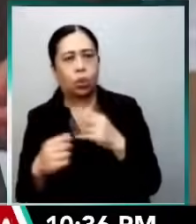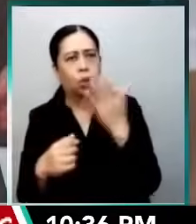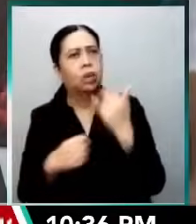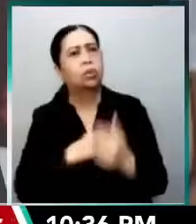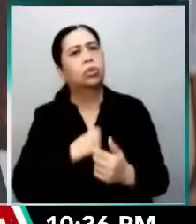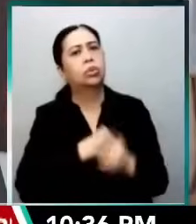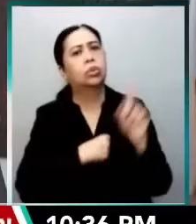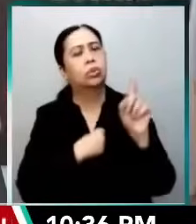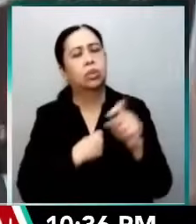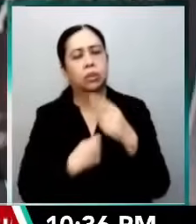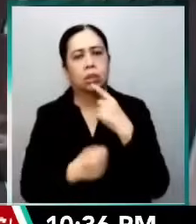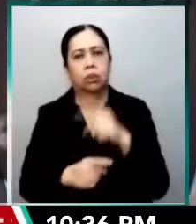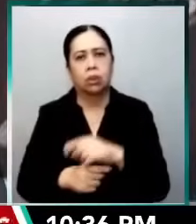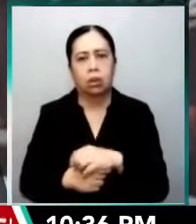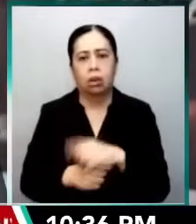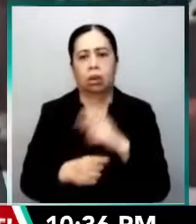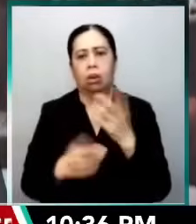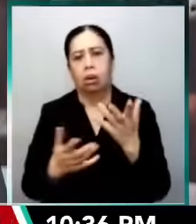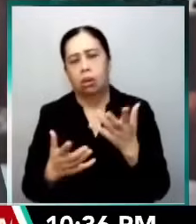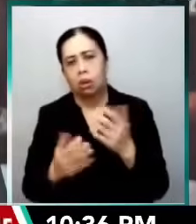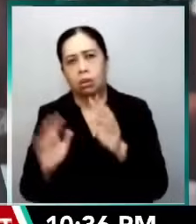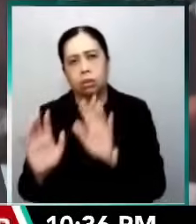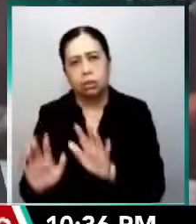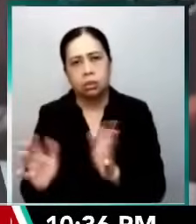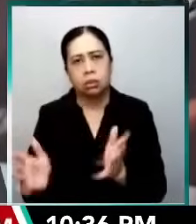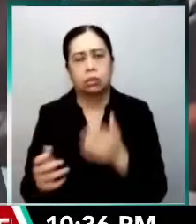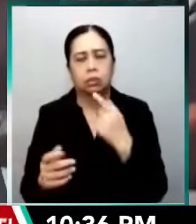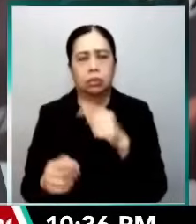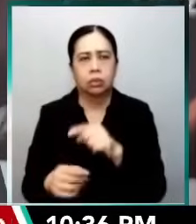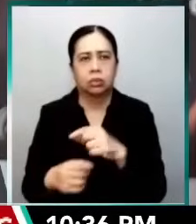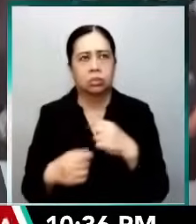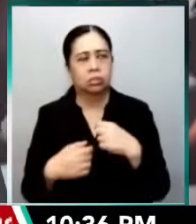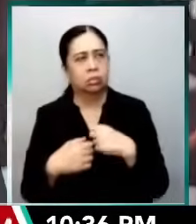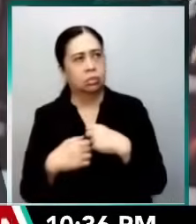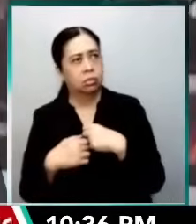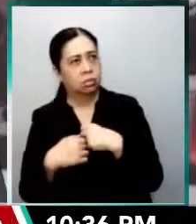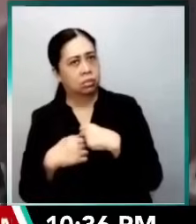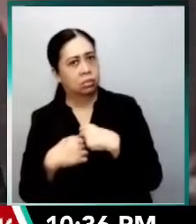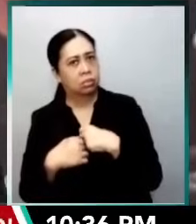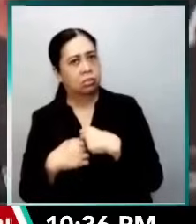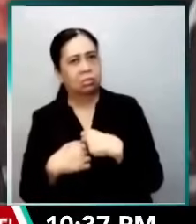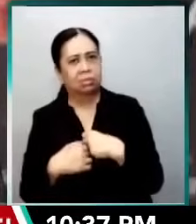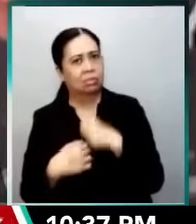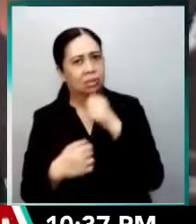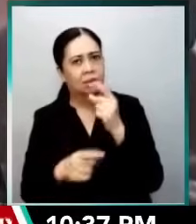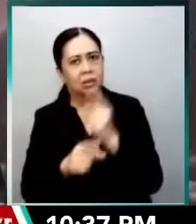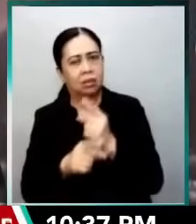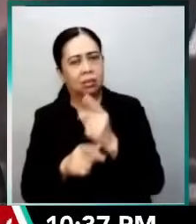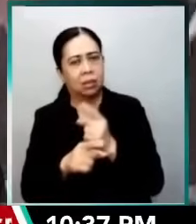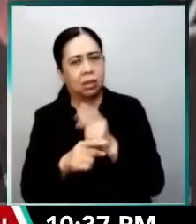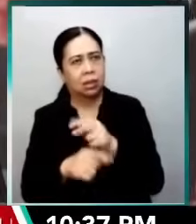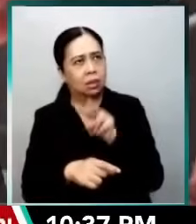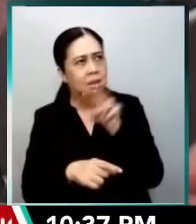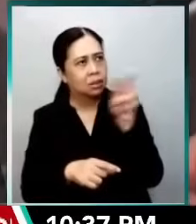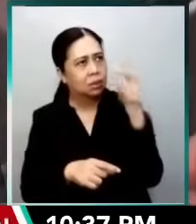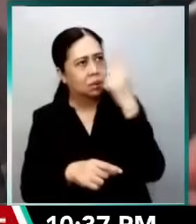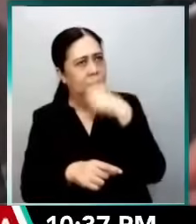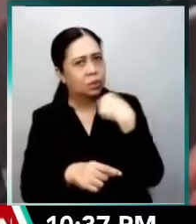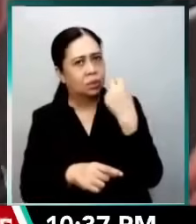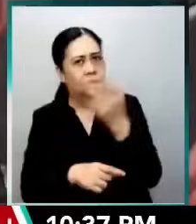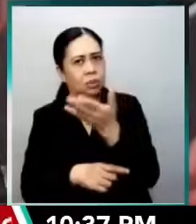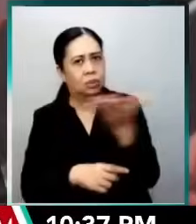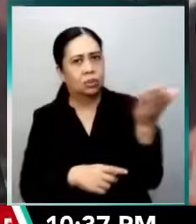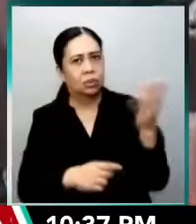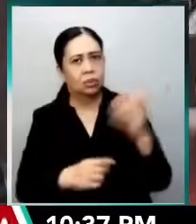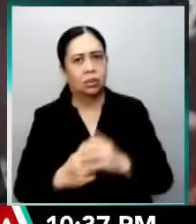niyo po, pampalubag loob niyo lang para sa akin. Hindi po yung tama. Tinignan ko po yung itsura nyo. Wala